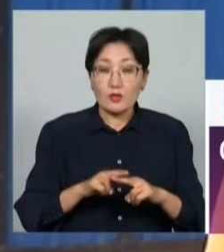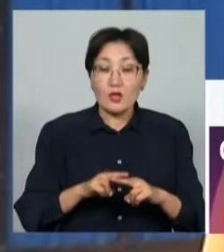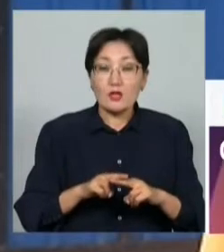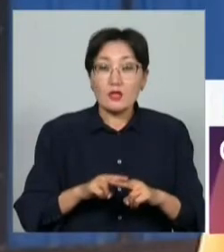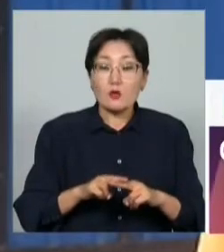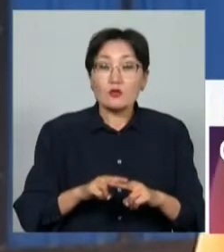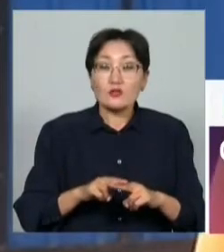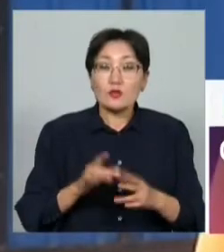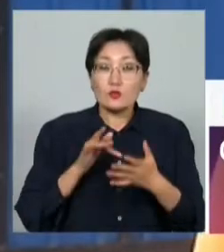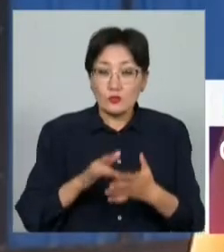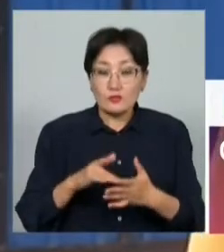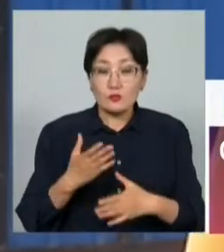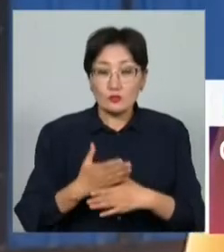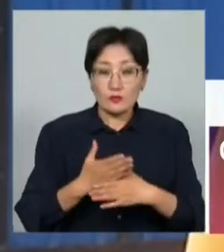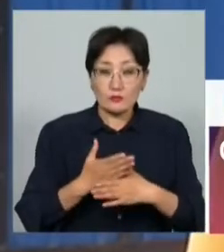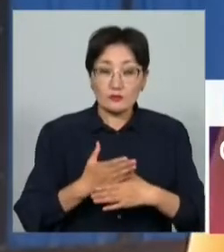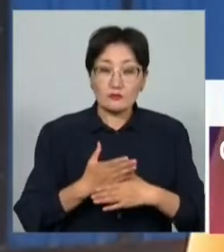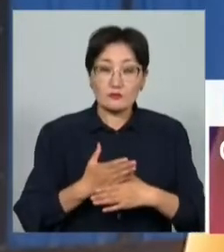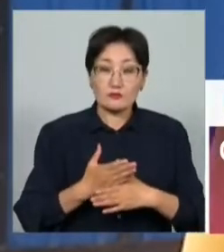көлінің арқасында